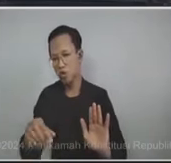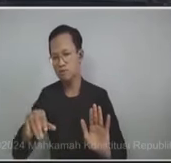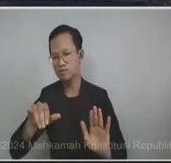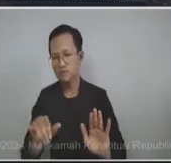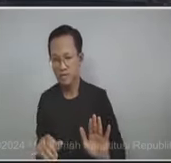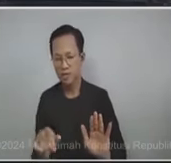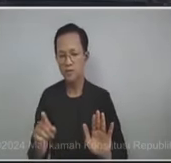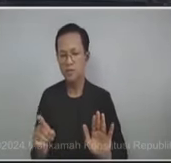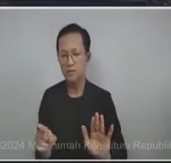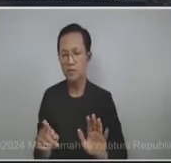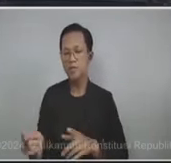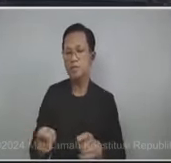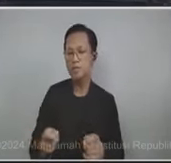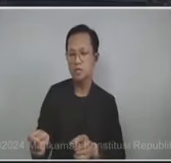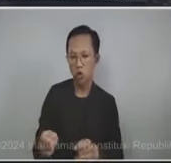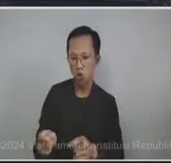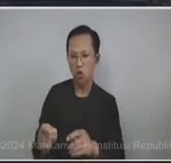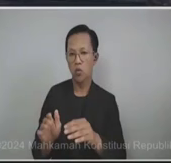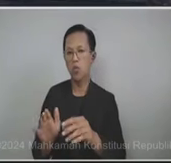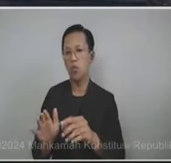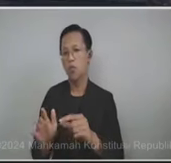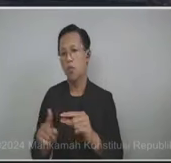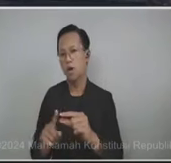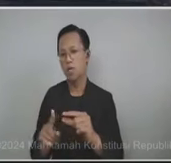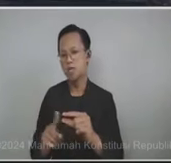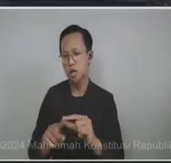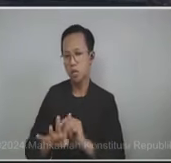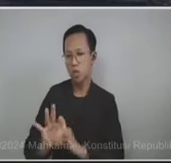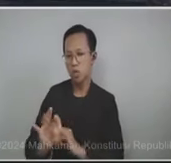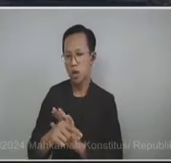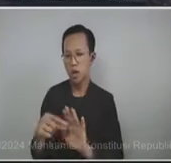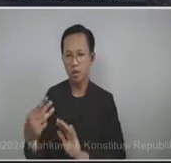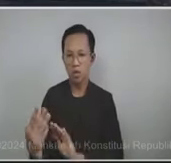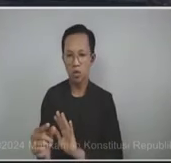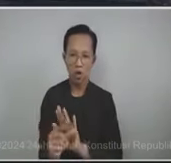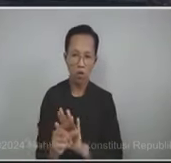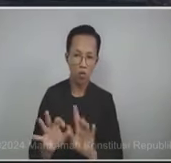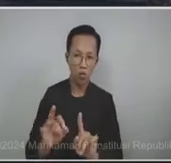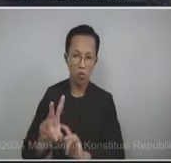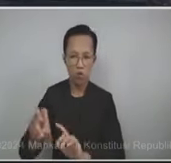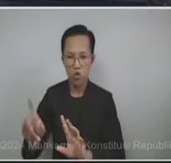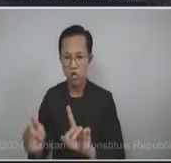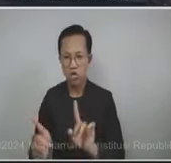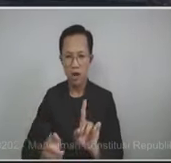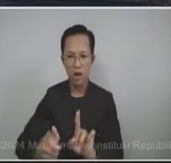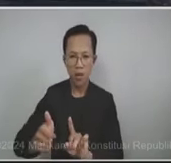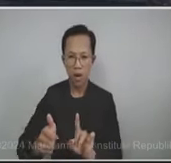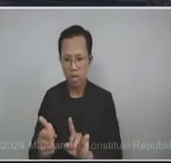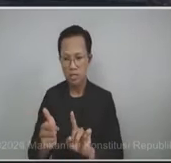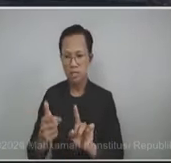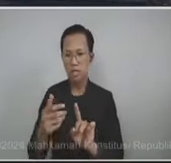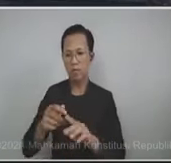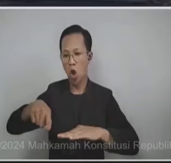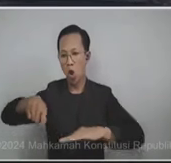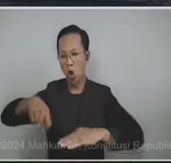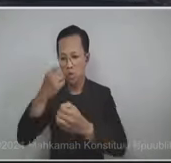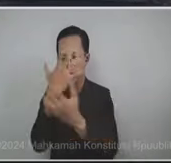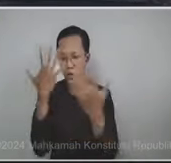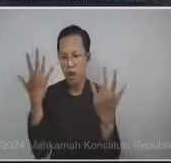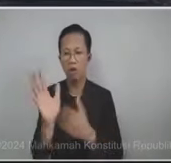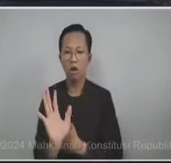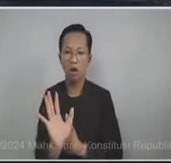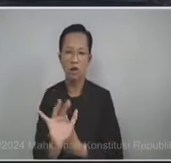yang diatur dalam pasal 40 a 3 undang-undang 10 2016 tentu akan menimbul ulkan ketidakpastian hukum sebagaimana dijamin dalam